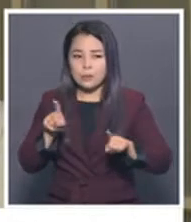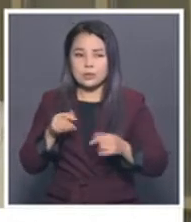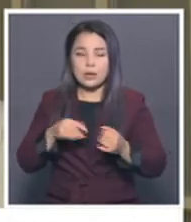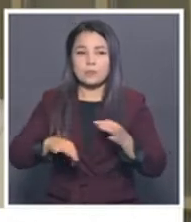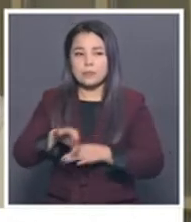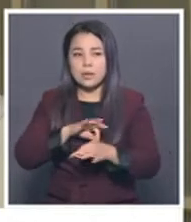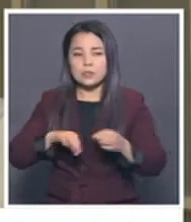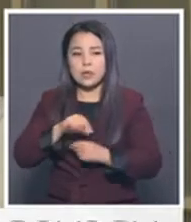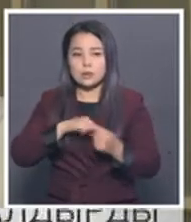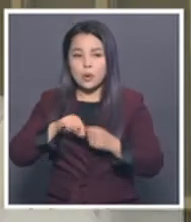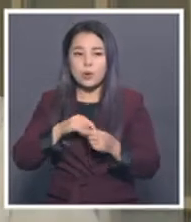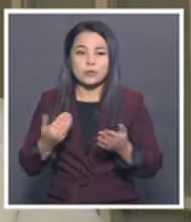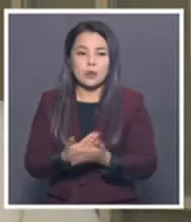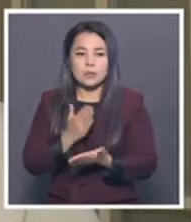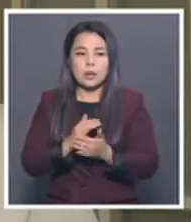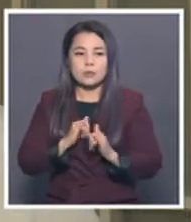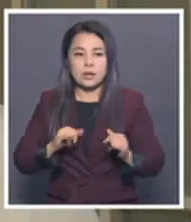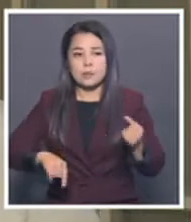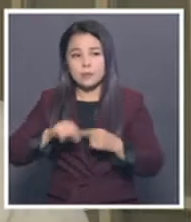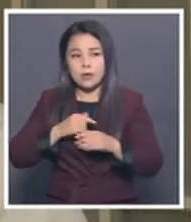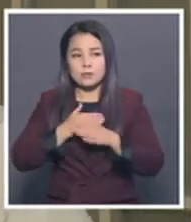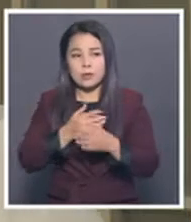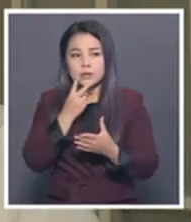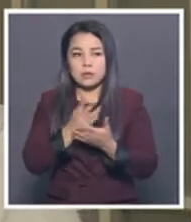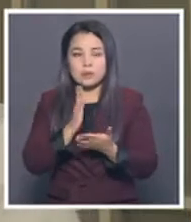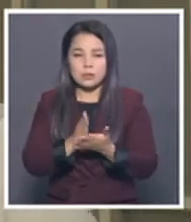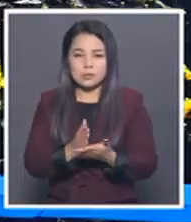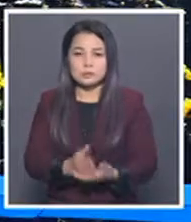картасы идеямның қолдау тауып, кәсібімнің өрге бастауына себепші болды.